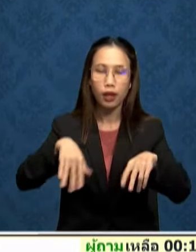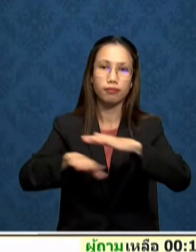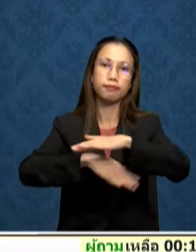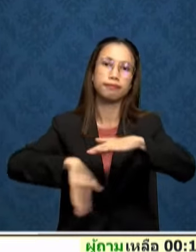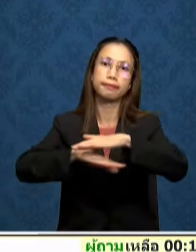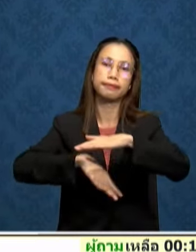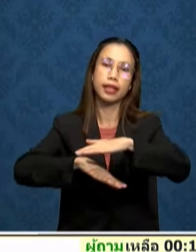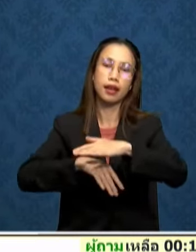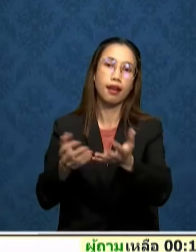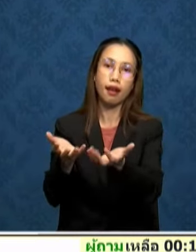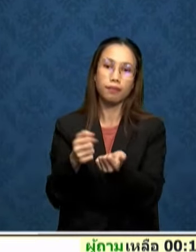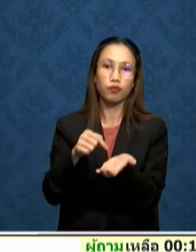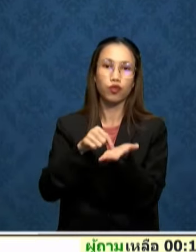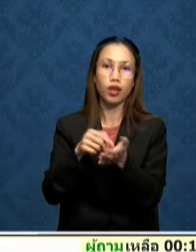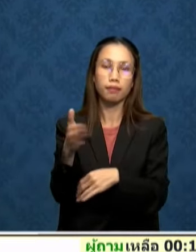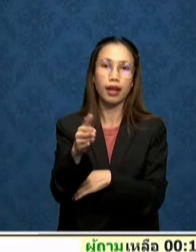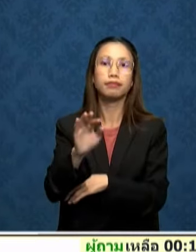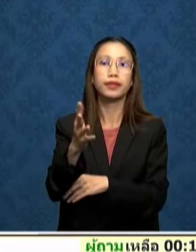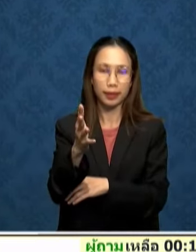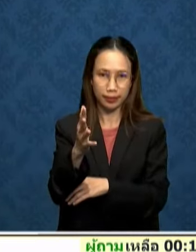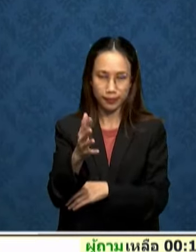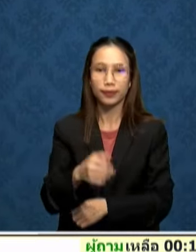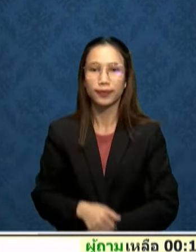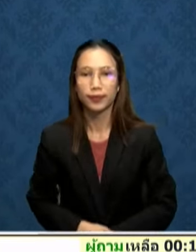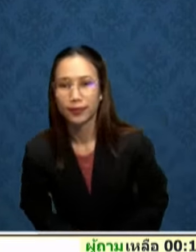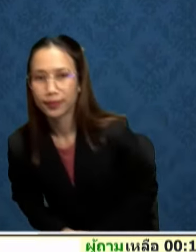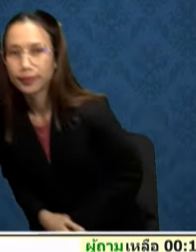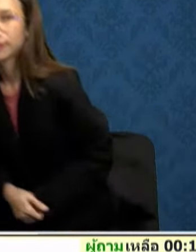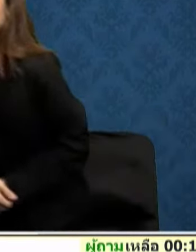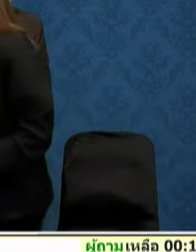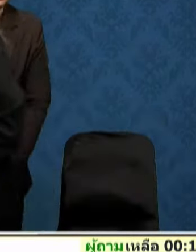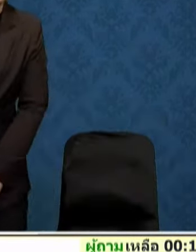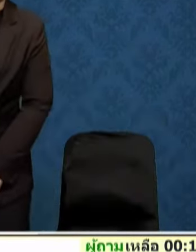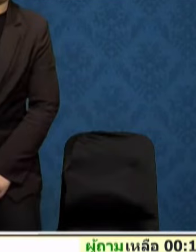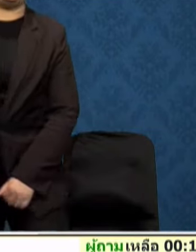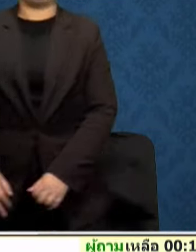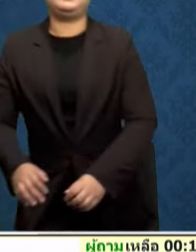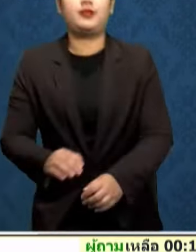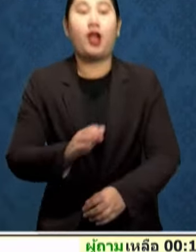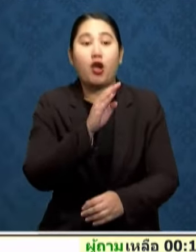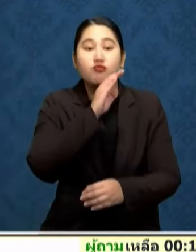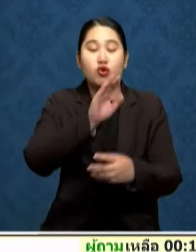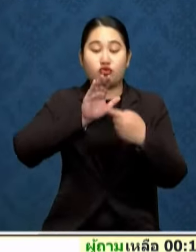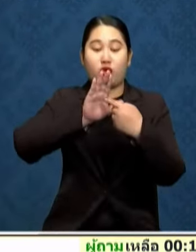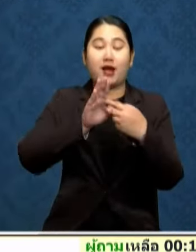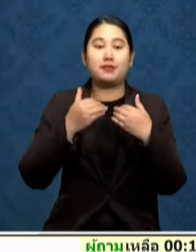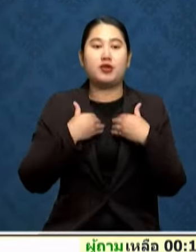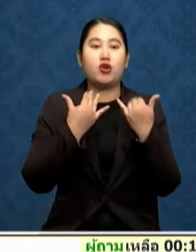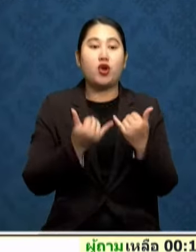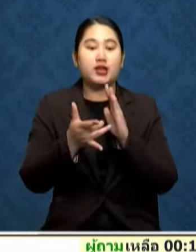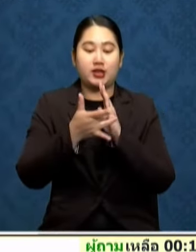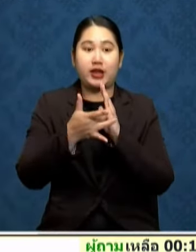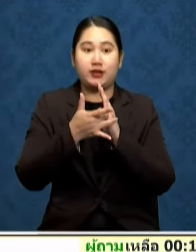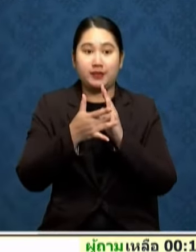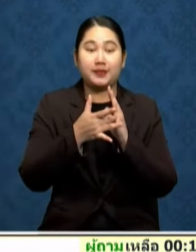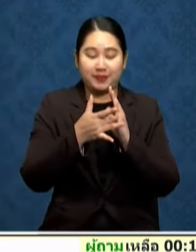การรับตัวอย่างจริงๆนะครับถ้ามีตัวอย่างเนี่ยอย่างที่ผมนำเรียนเราสามารถในด้วยเทคโนโลยีในทุกวันนี้เราสามารถนำ